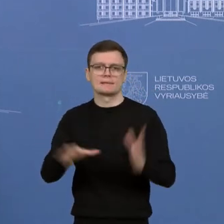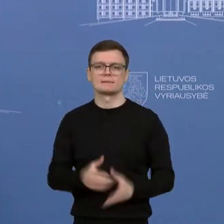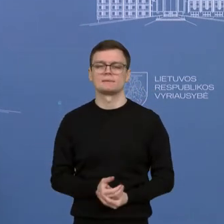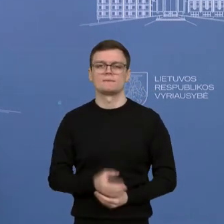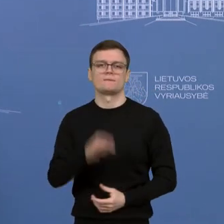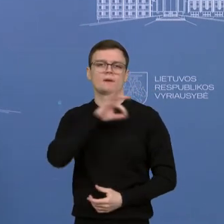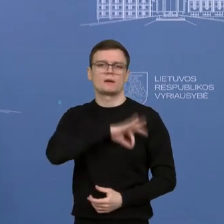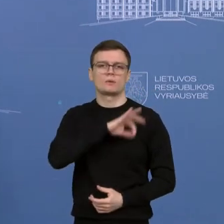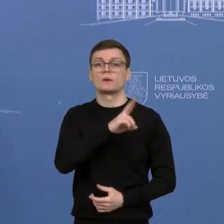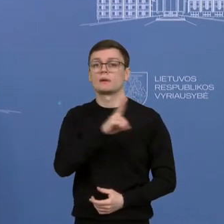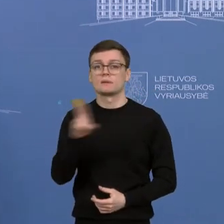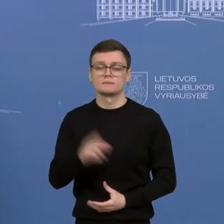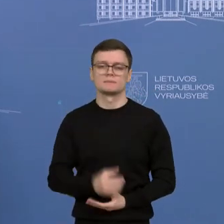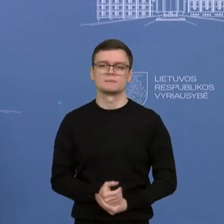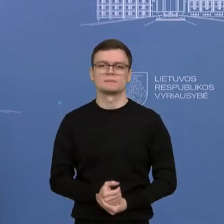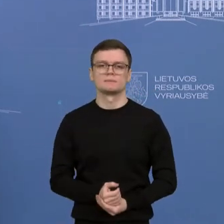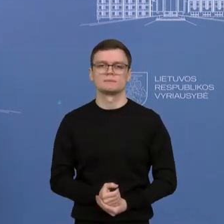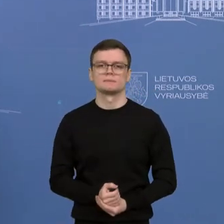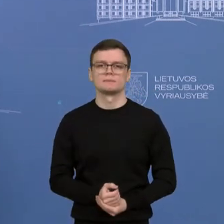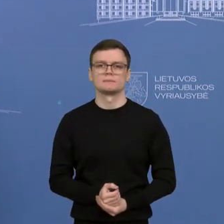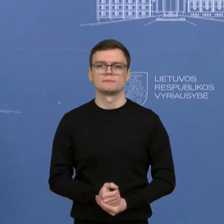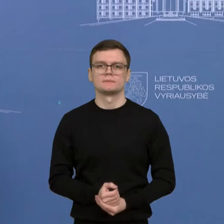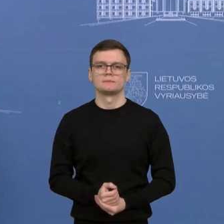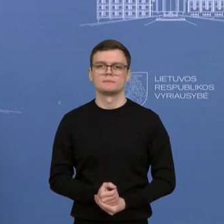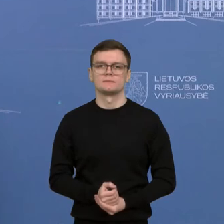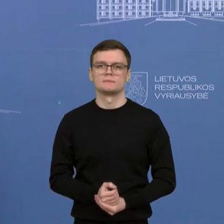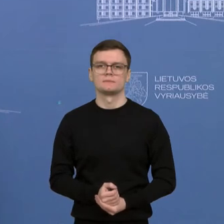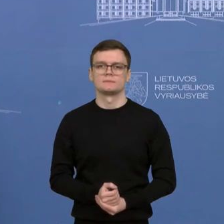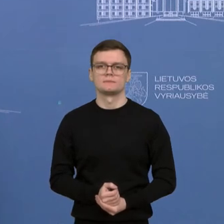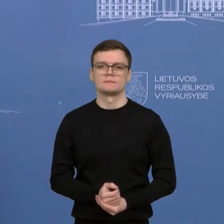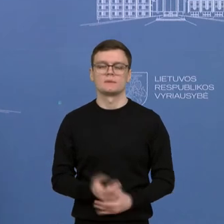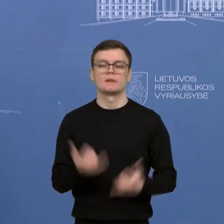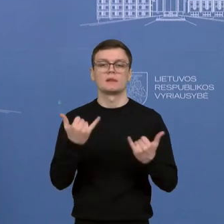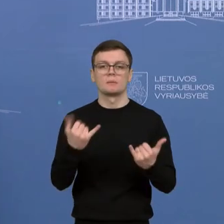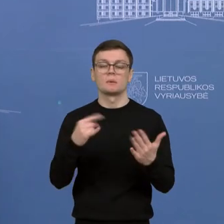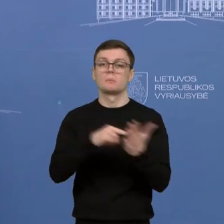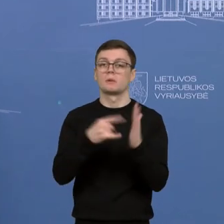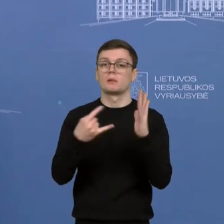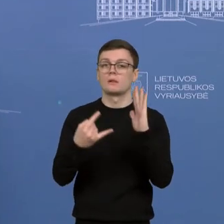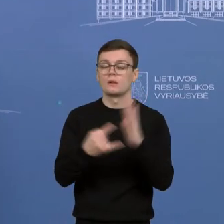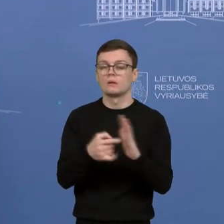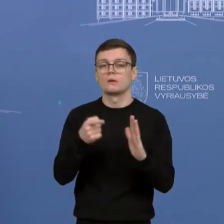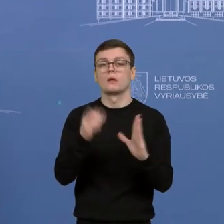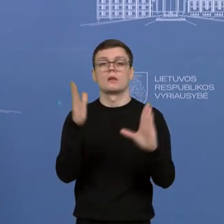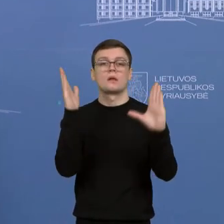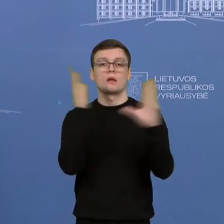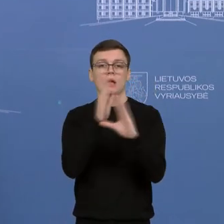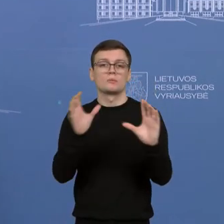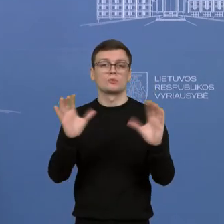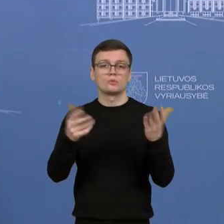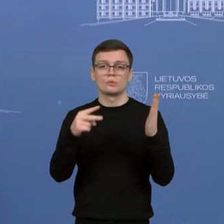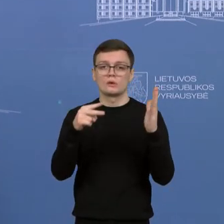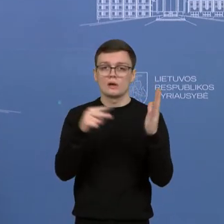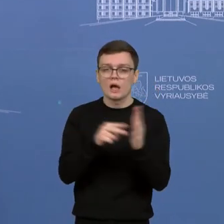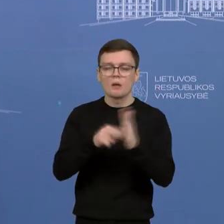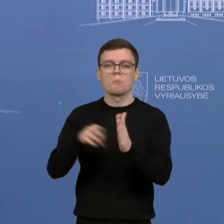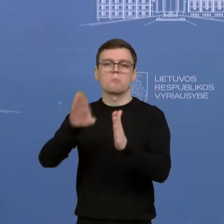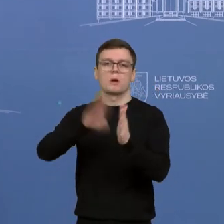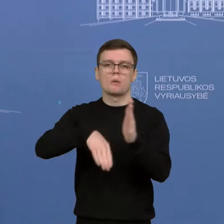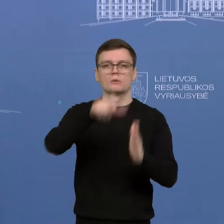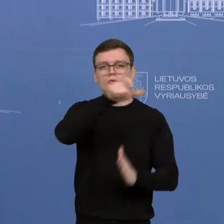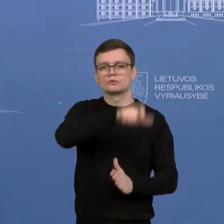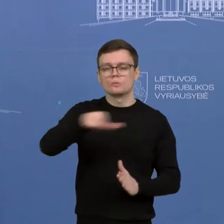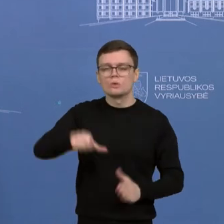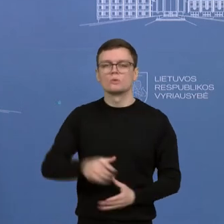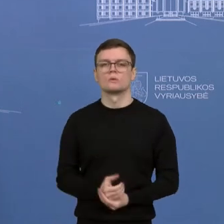elektros vartotojams, tai yra, esame numatę, kad gamtinių dujų kaina buitiniams